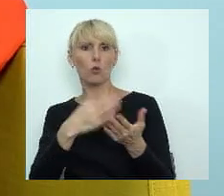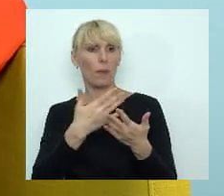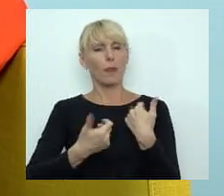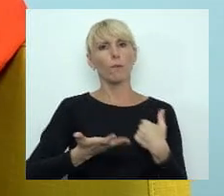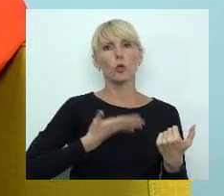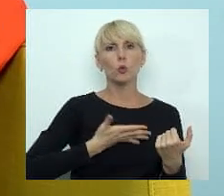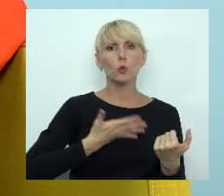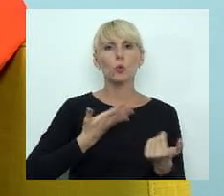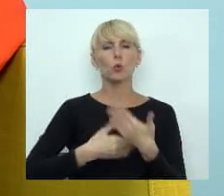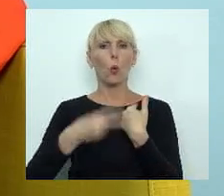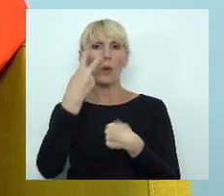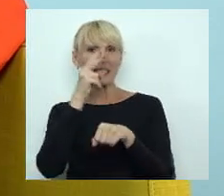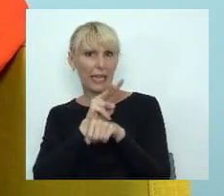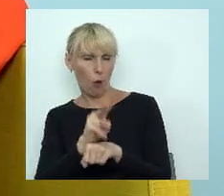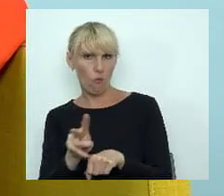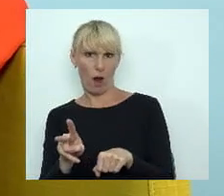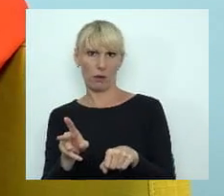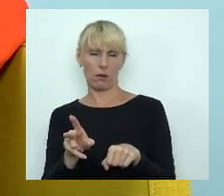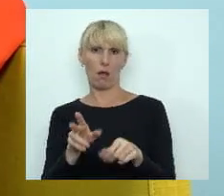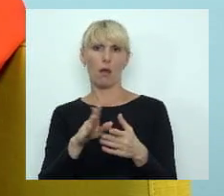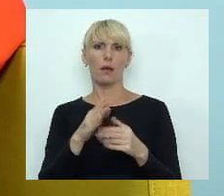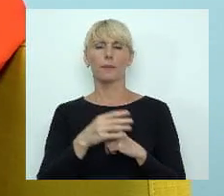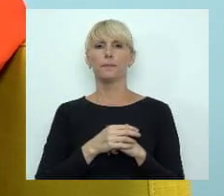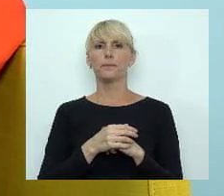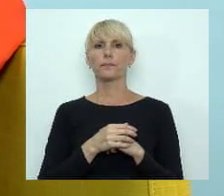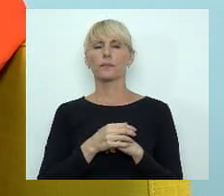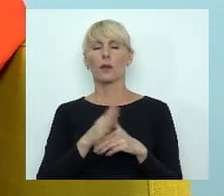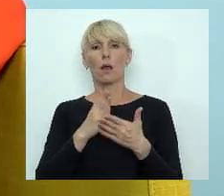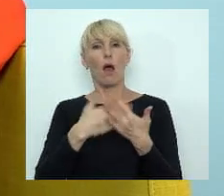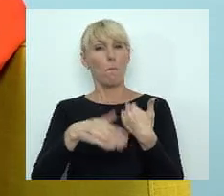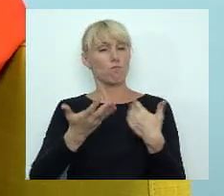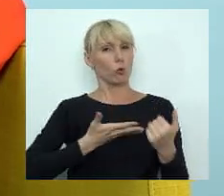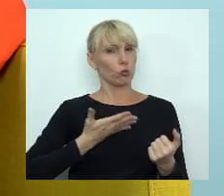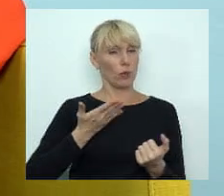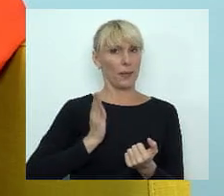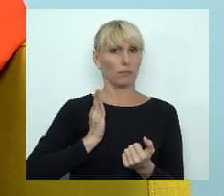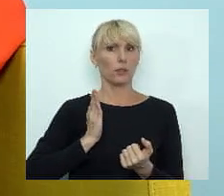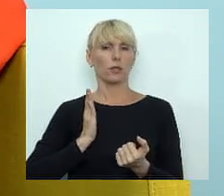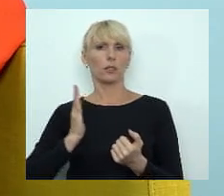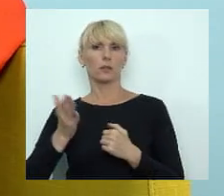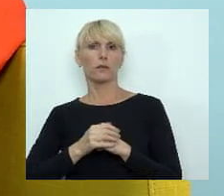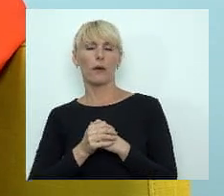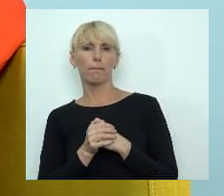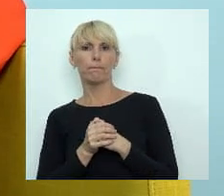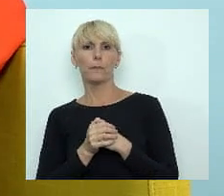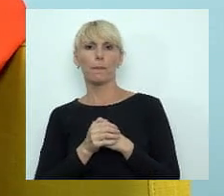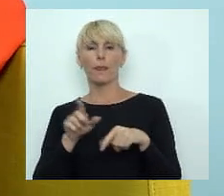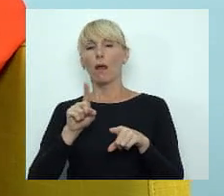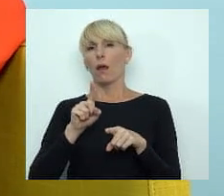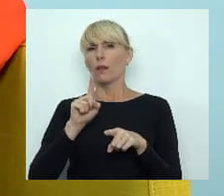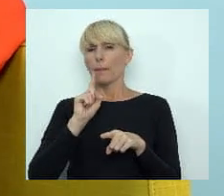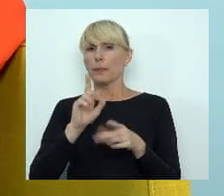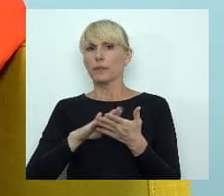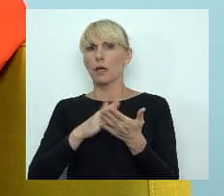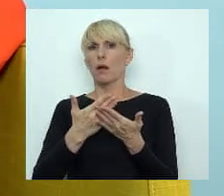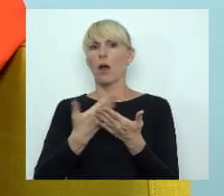do nas zaufanie, sympatię, zaufanie, poczucie bezpieczeństwa. To jest niezmiernie ważne. Jak popatrzymy sobie